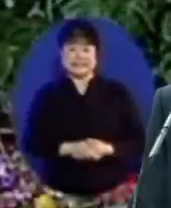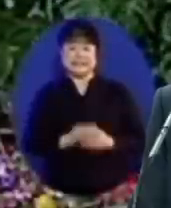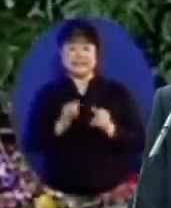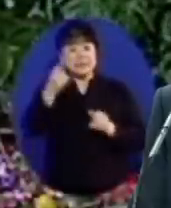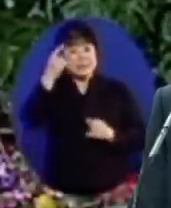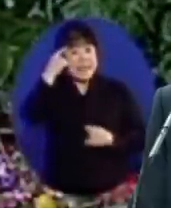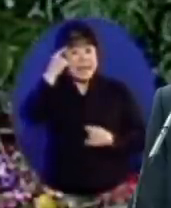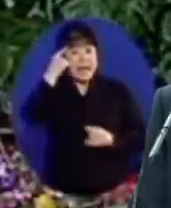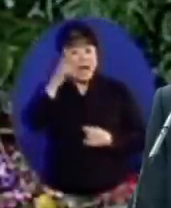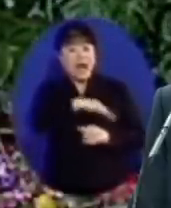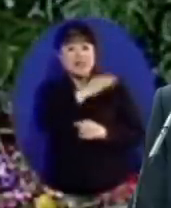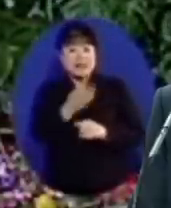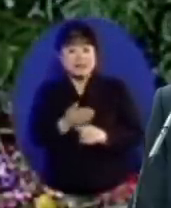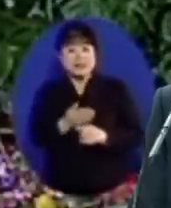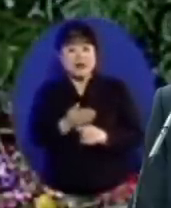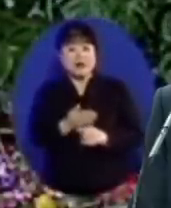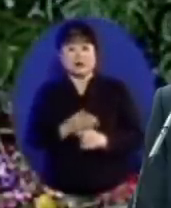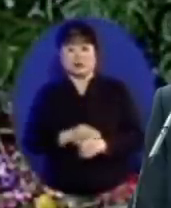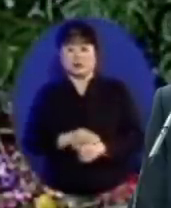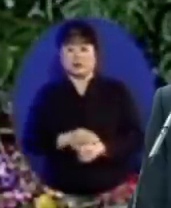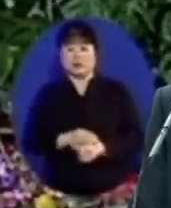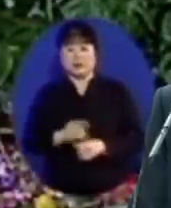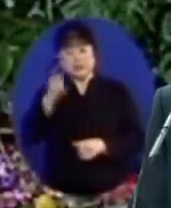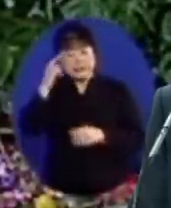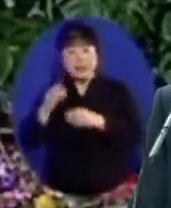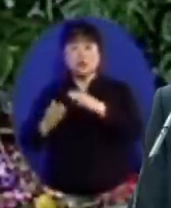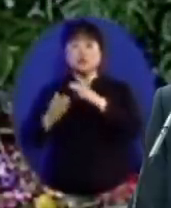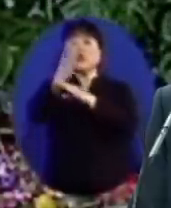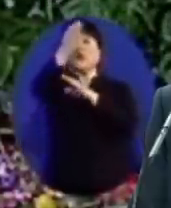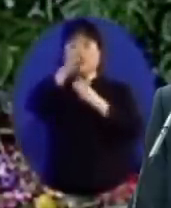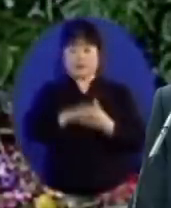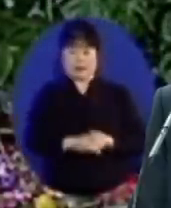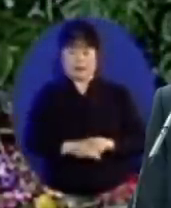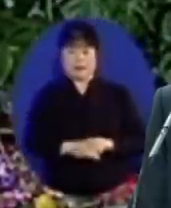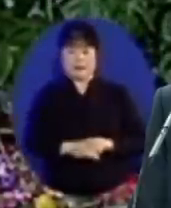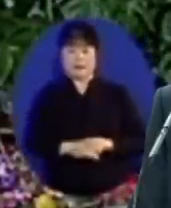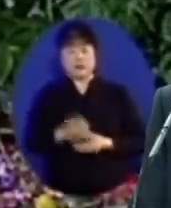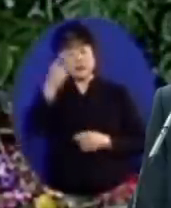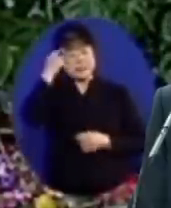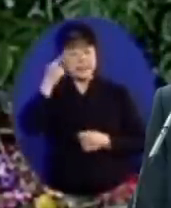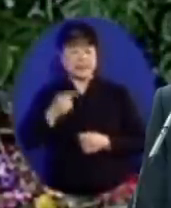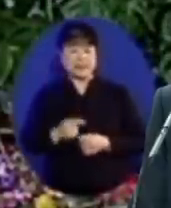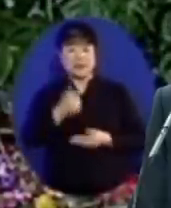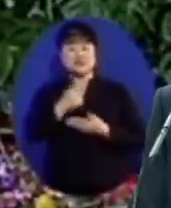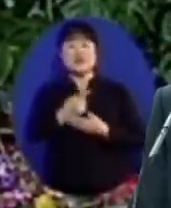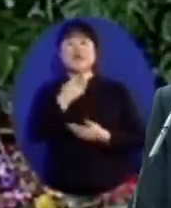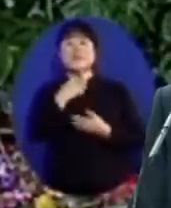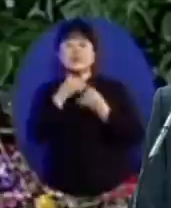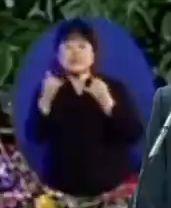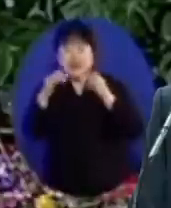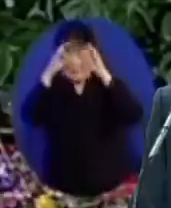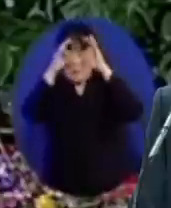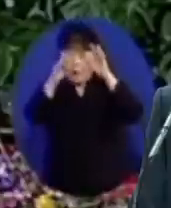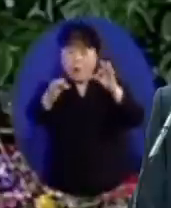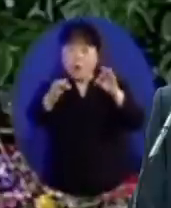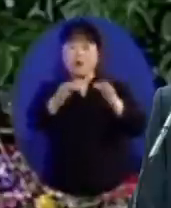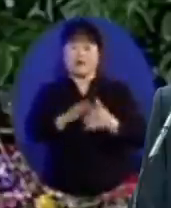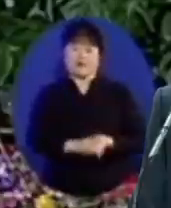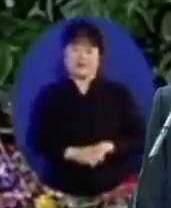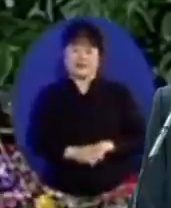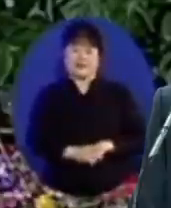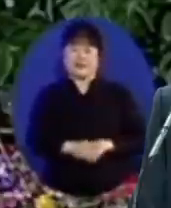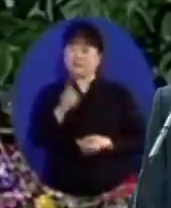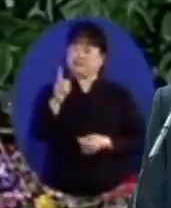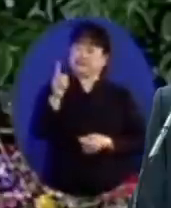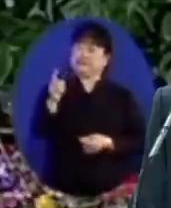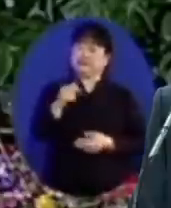사고와 능력으로는 도저히 상상할 수 없습니다. 우리들은 생각하기를 죄를 짓는 사람 보고